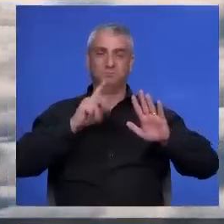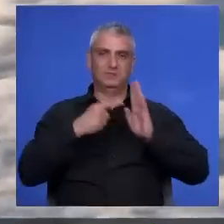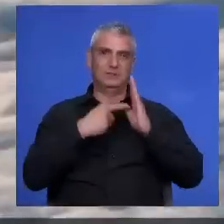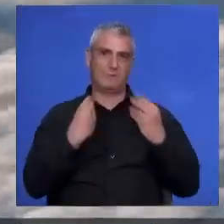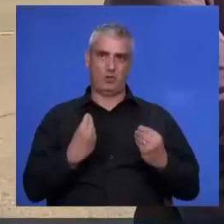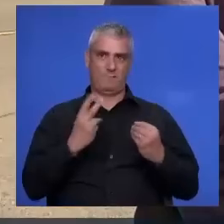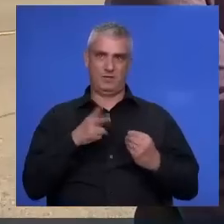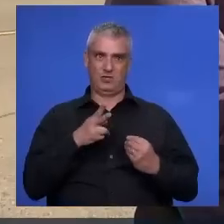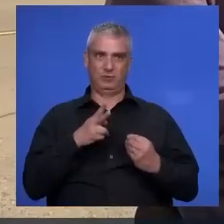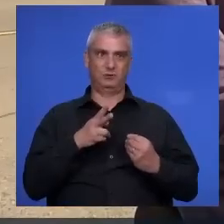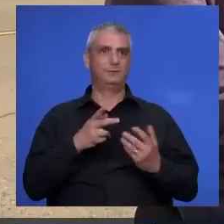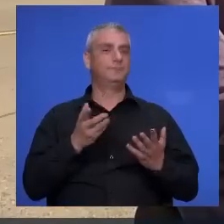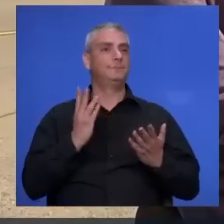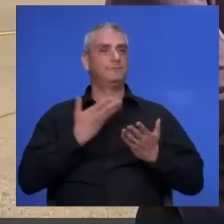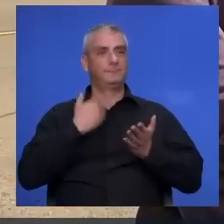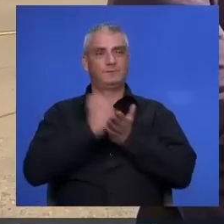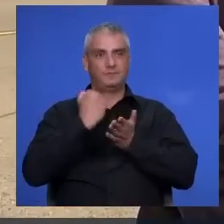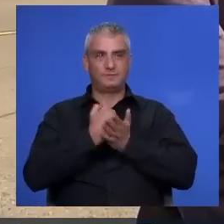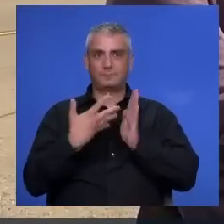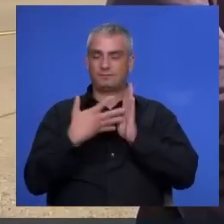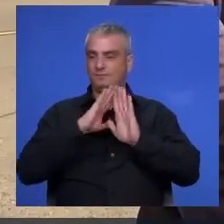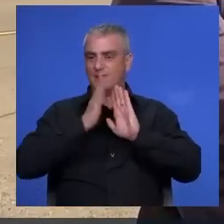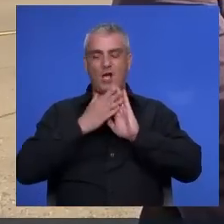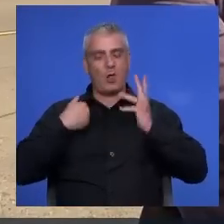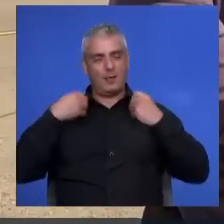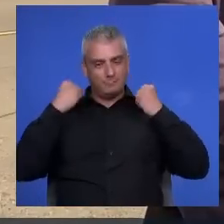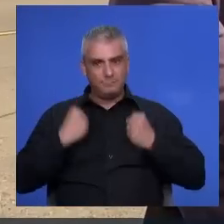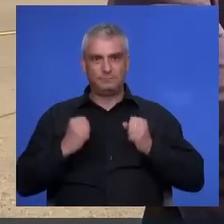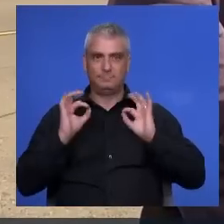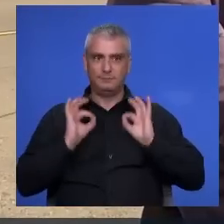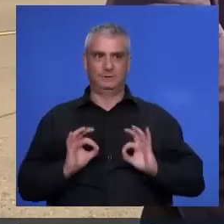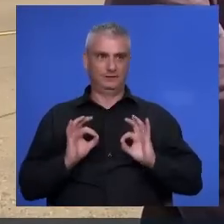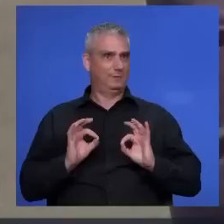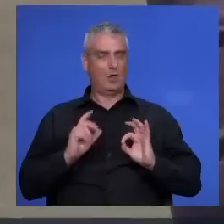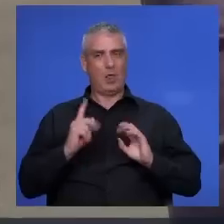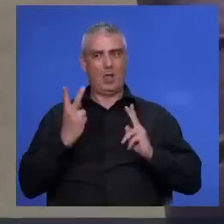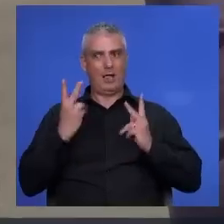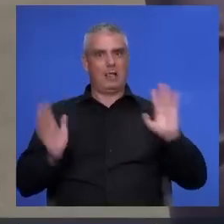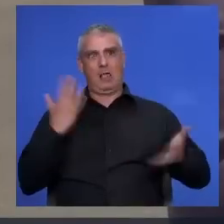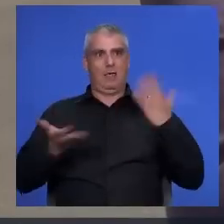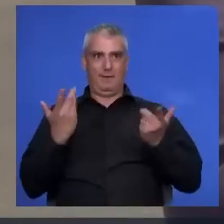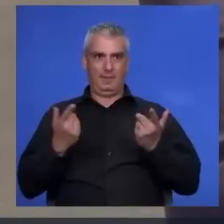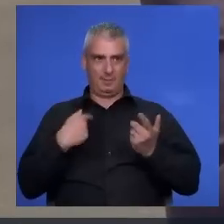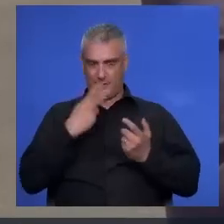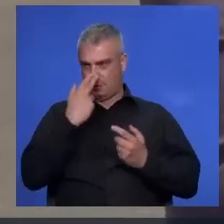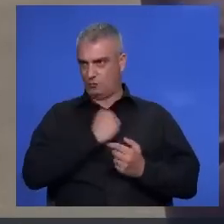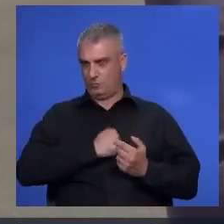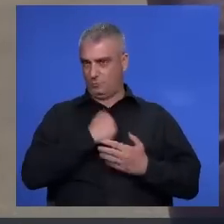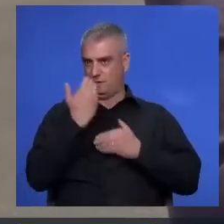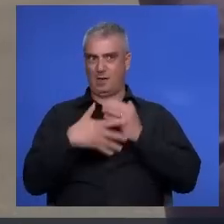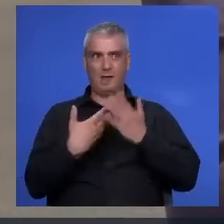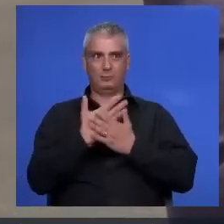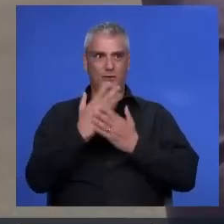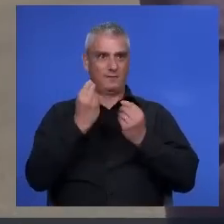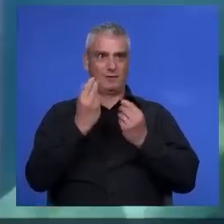לכך. Getting it through certification safely isn't something you rush. Unfortunately, the news is full of that recently where things have